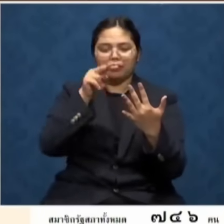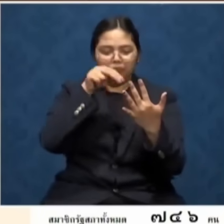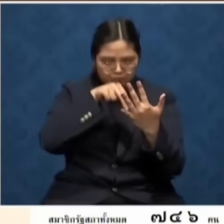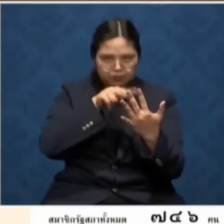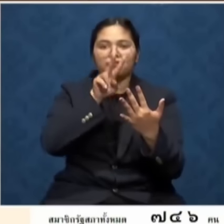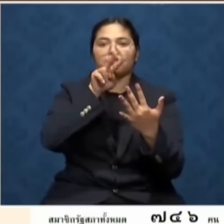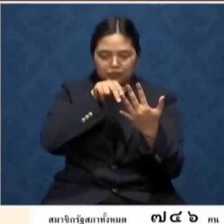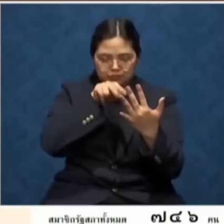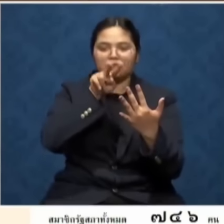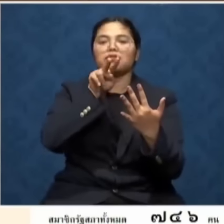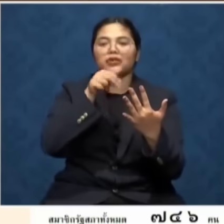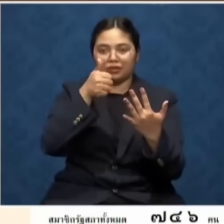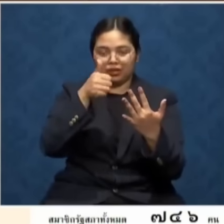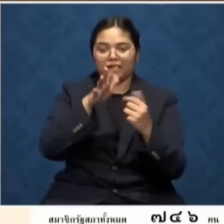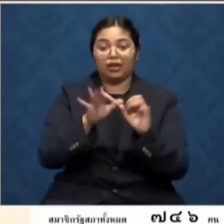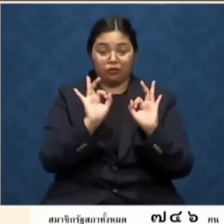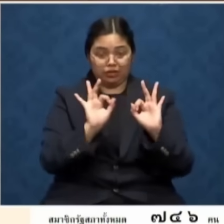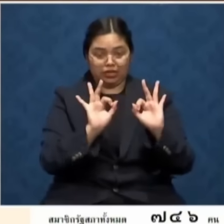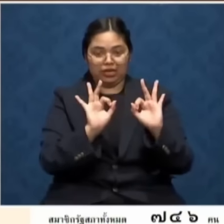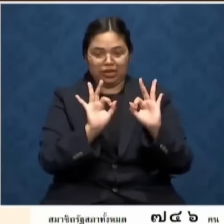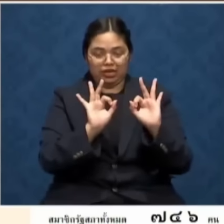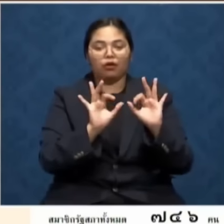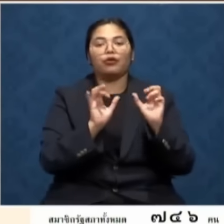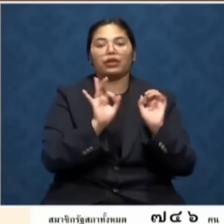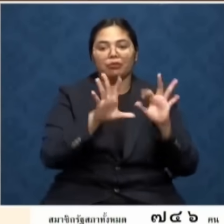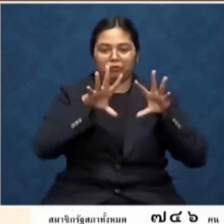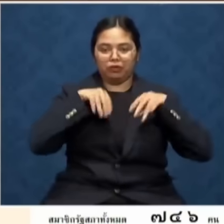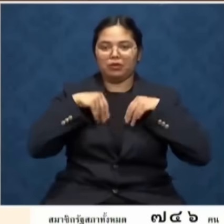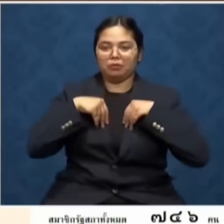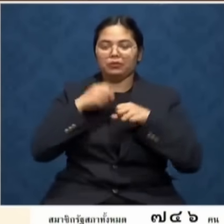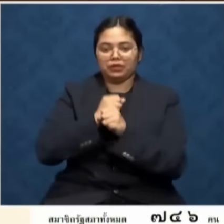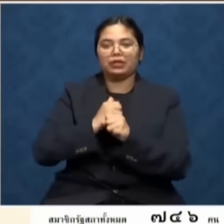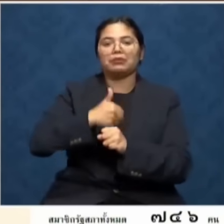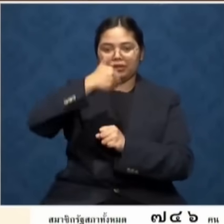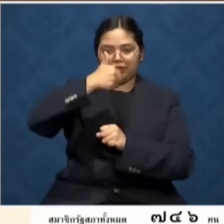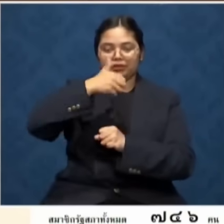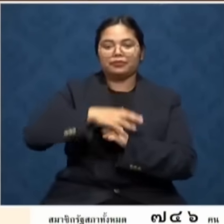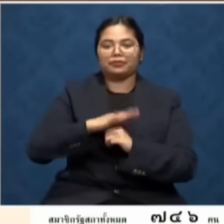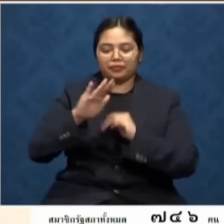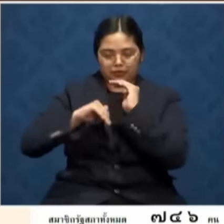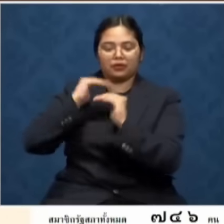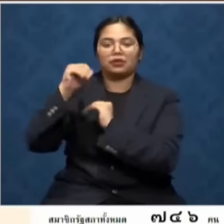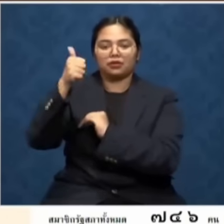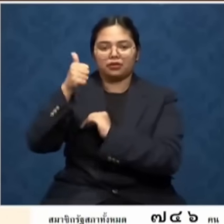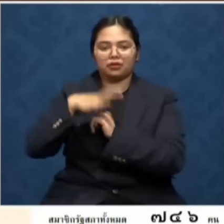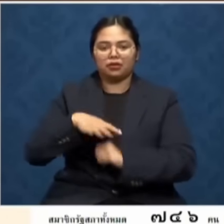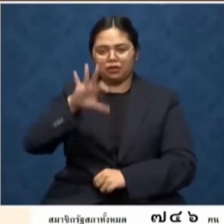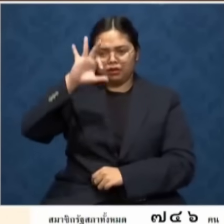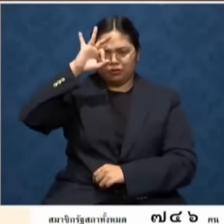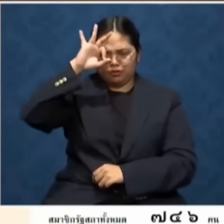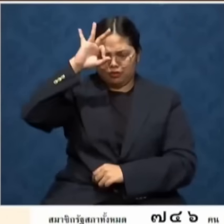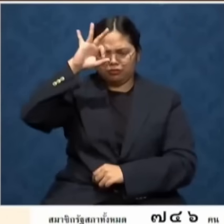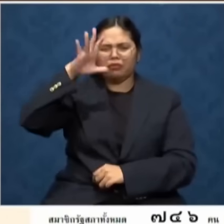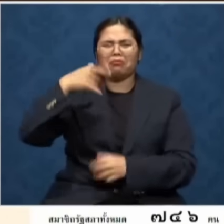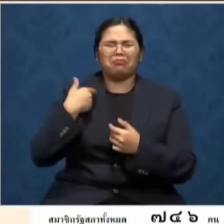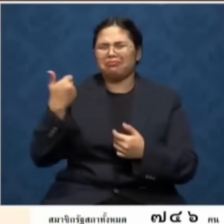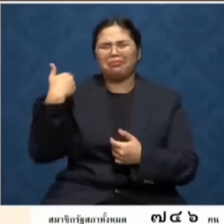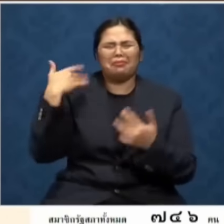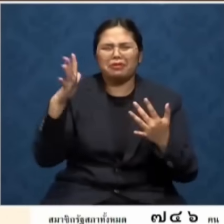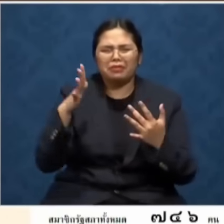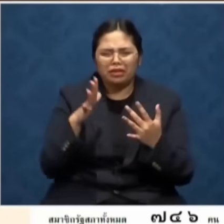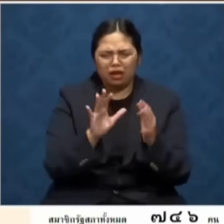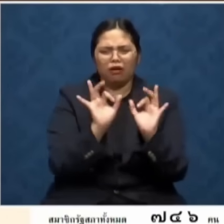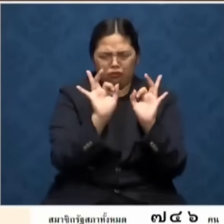านวิทยาเอาแค่นั้นนะครับผมจะพยายามทำให้ดีที่สุดนะครับท่านวิโรจน์ไม่มีอะไรเลยอย่าไปยุ่งกับท